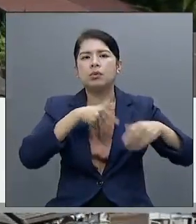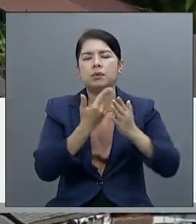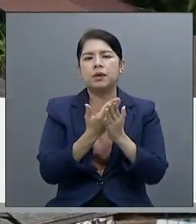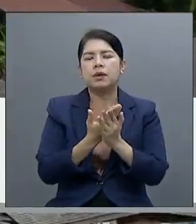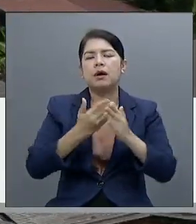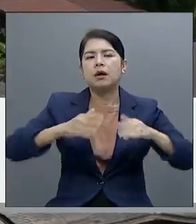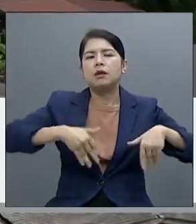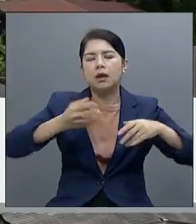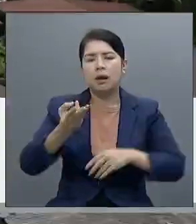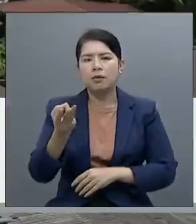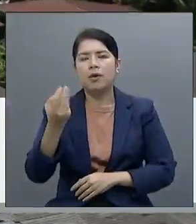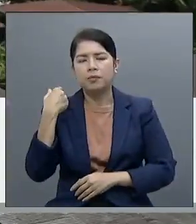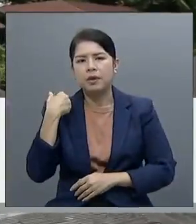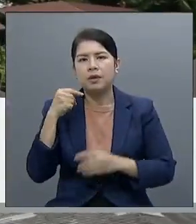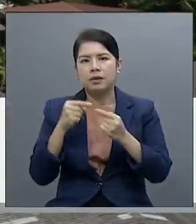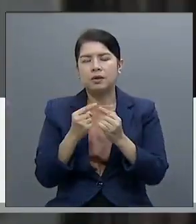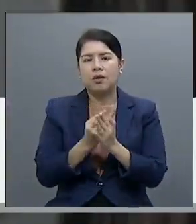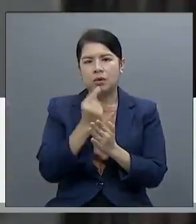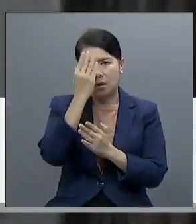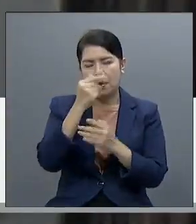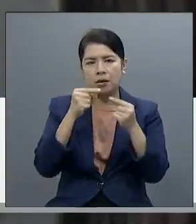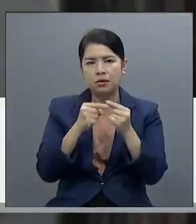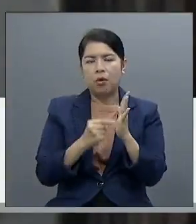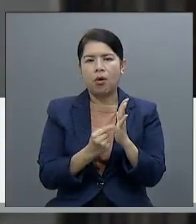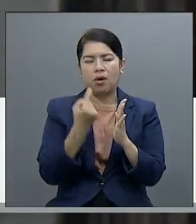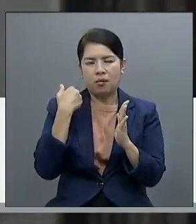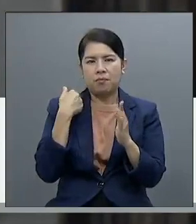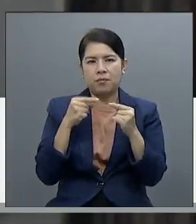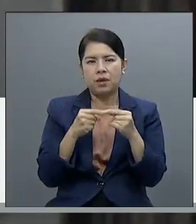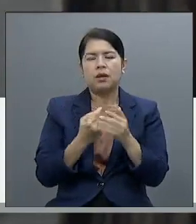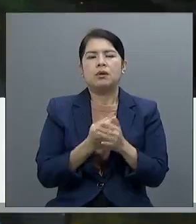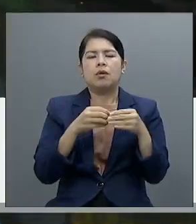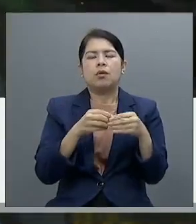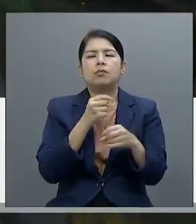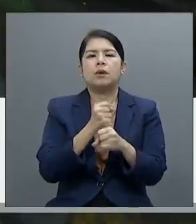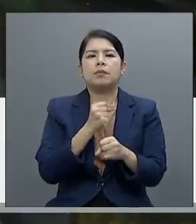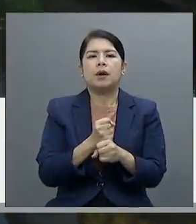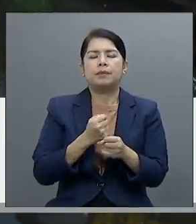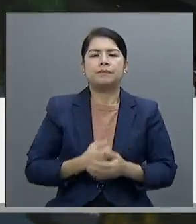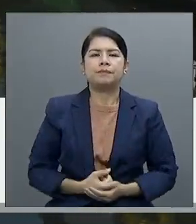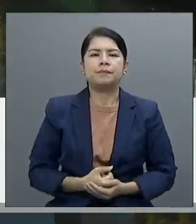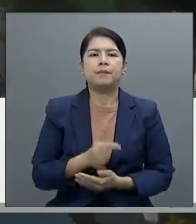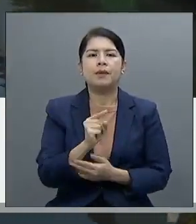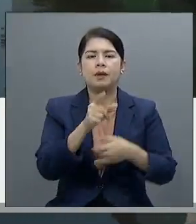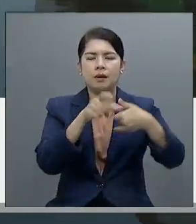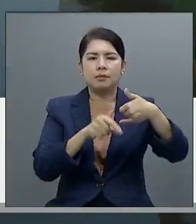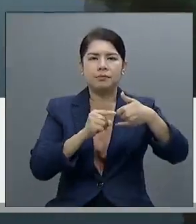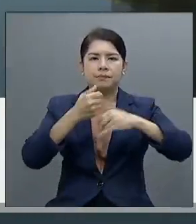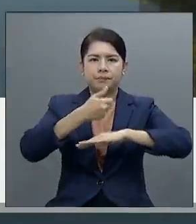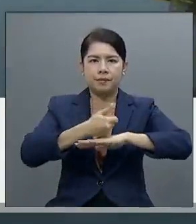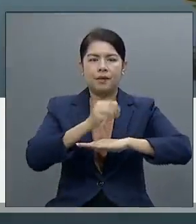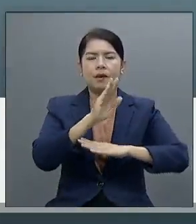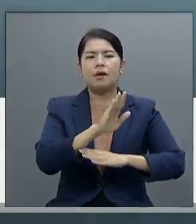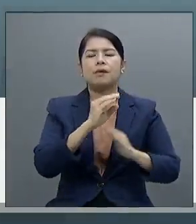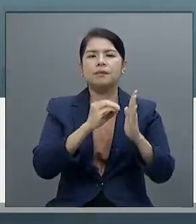การพัฒนาที่อยู่อาศัยเช่าราคาถูกสำหรับคนเริ่มต้นทำงานของกรุงเทพมหานครขณะที่นายชัชชาติ สิทธิพันธ์ผู้ว่าราชการ